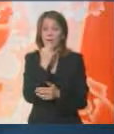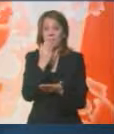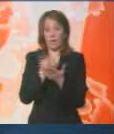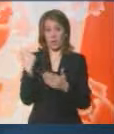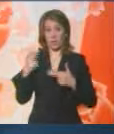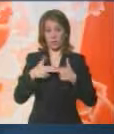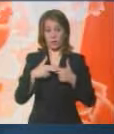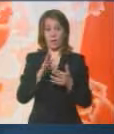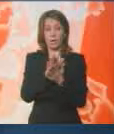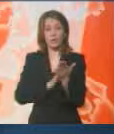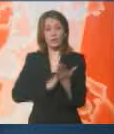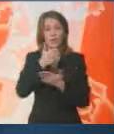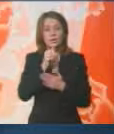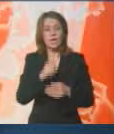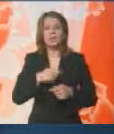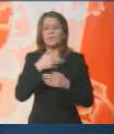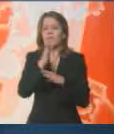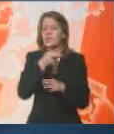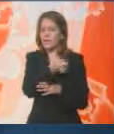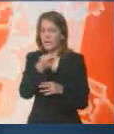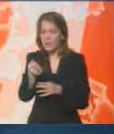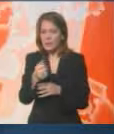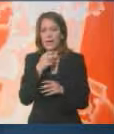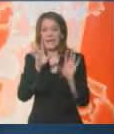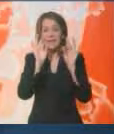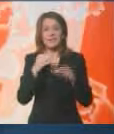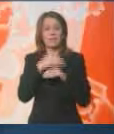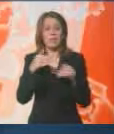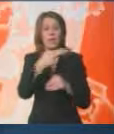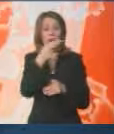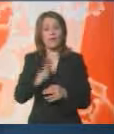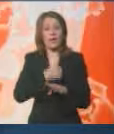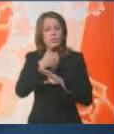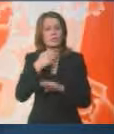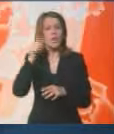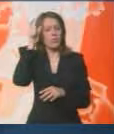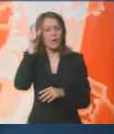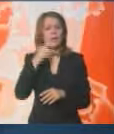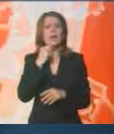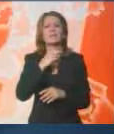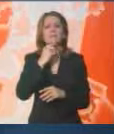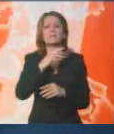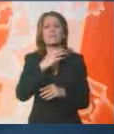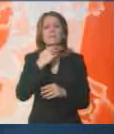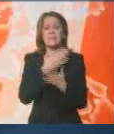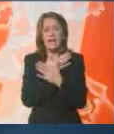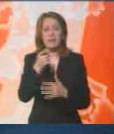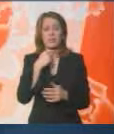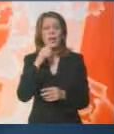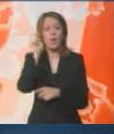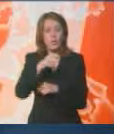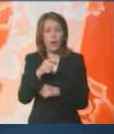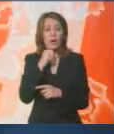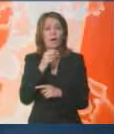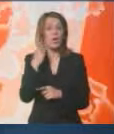od skoro počeo da ulazi i da više investira. Mislim, desetine miliona evra su ušle u Beograd, Zlatibor, Kopaonik, Novi Sad. Ovo